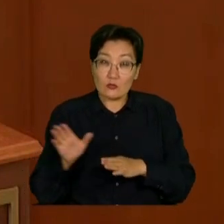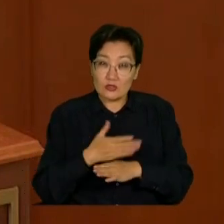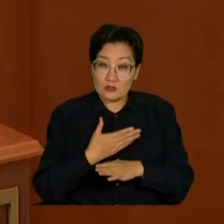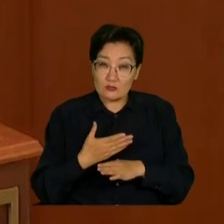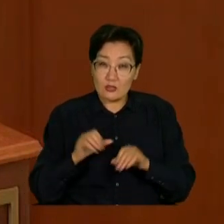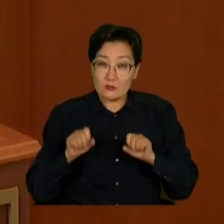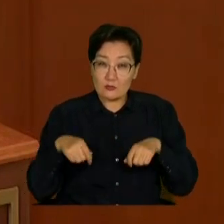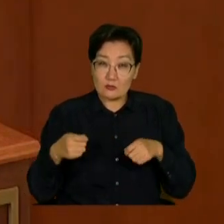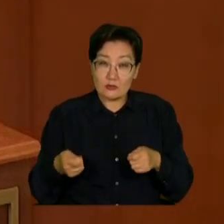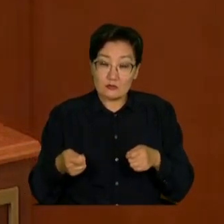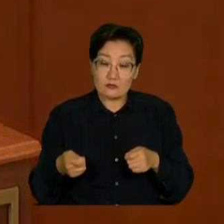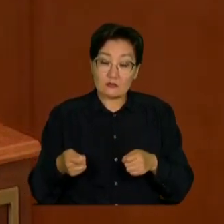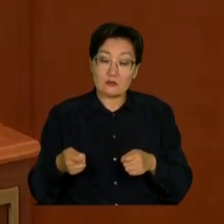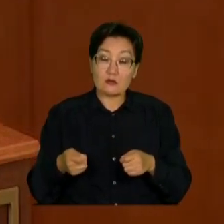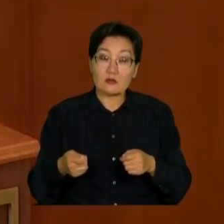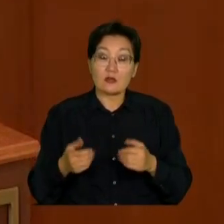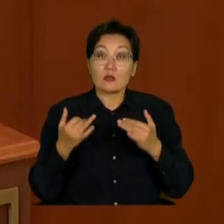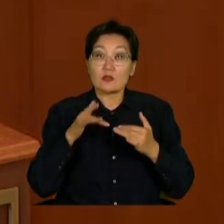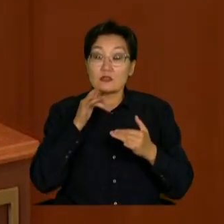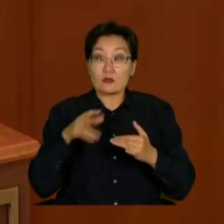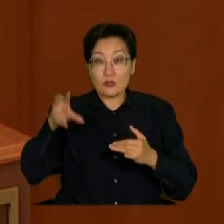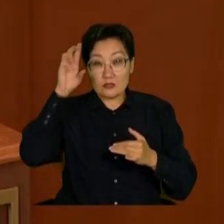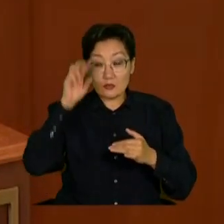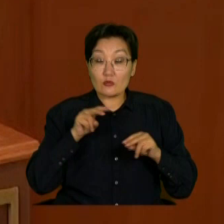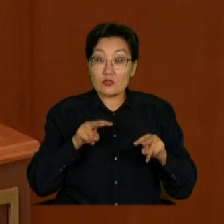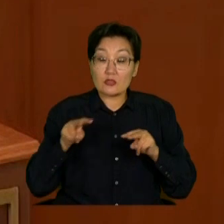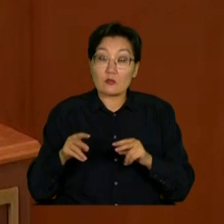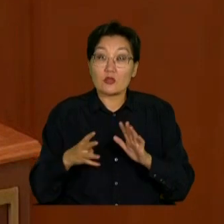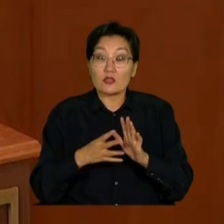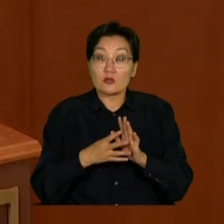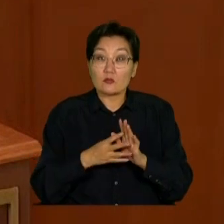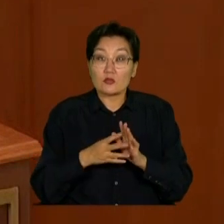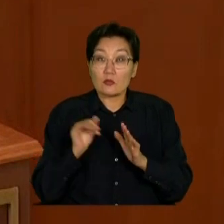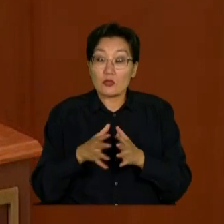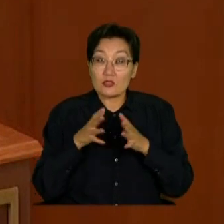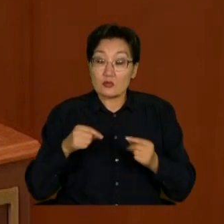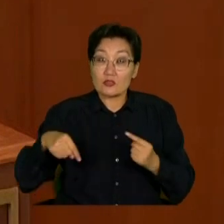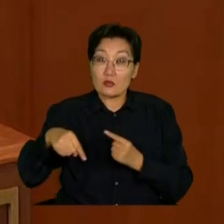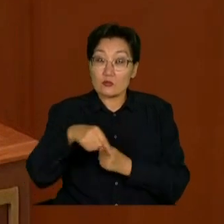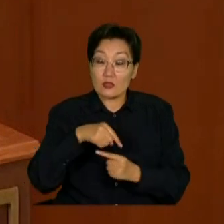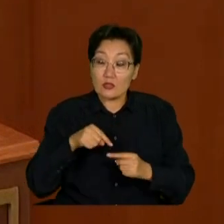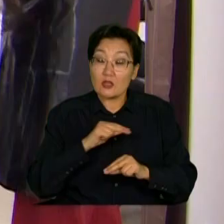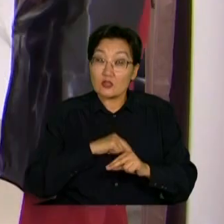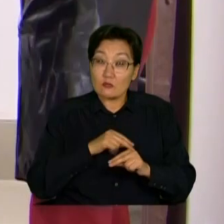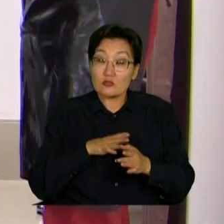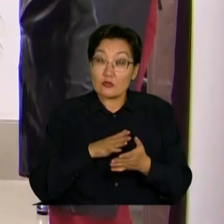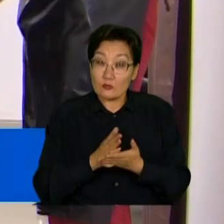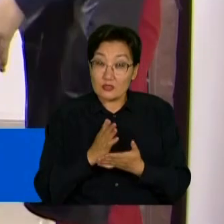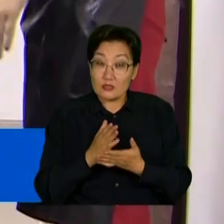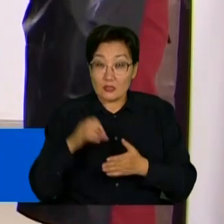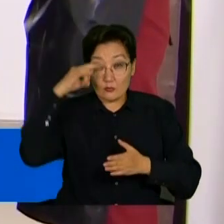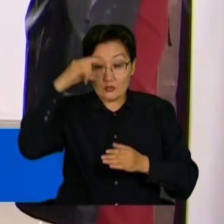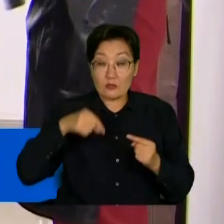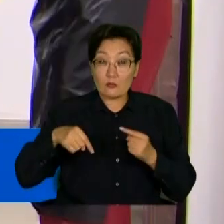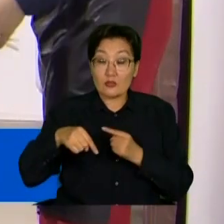болдырмауға мүмкіндік береді. Қазіргі уақытта мемлекеттік бақылау 9-нан астам кәсіпкерлік қызмет саласында жүзеге асырылады. Қазақстанда